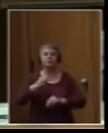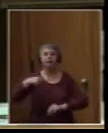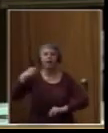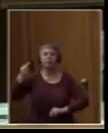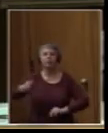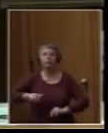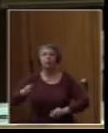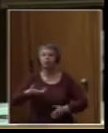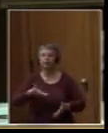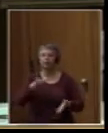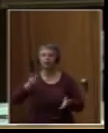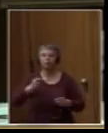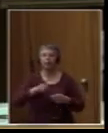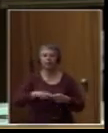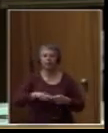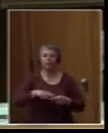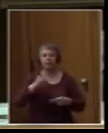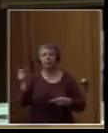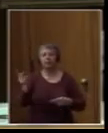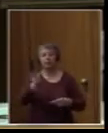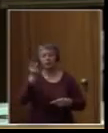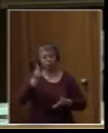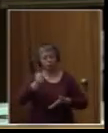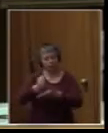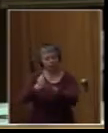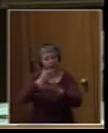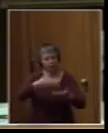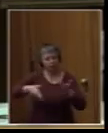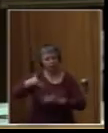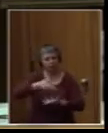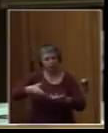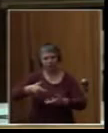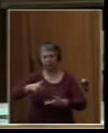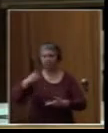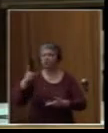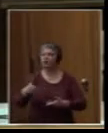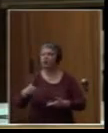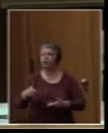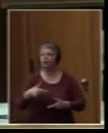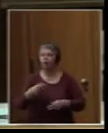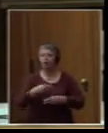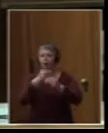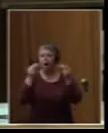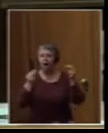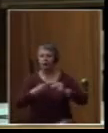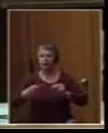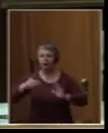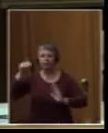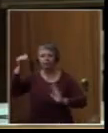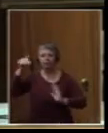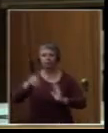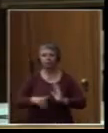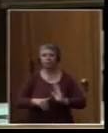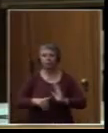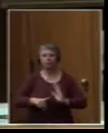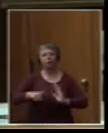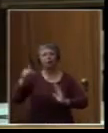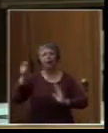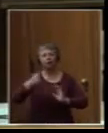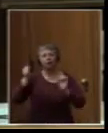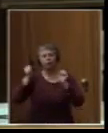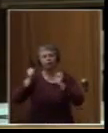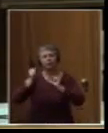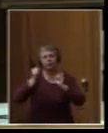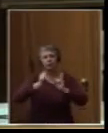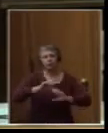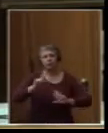αλληλεγγύη, αποτέλεσμα της οικονομικής ύφεσης και όχι μόνο, που πλήττει τα ευρωπαϊκά κράτη, έχει αντίκτυπο στις δράσεις και στις πολιτικές